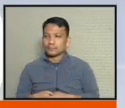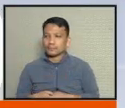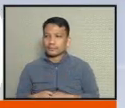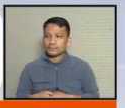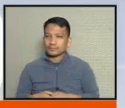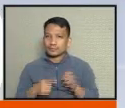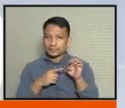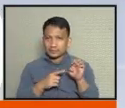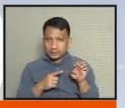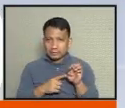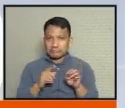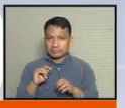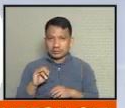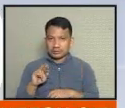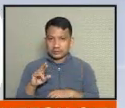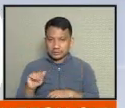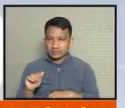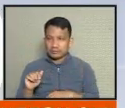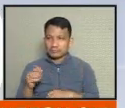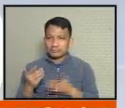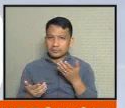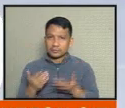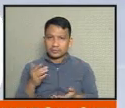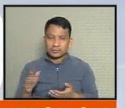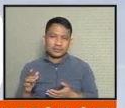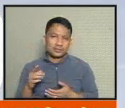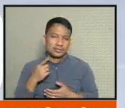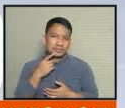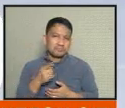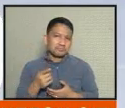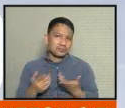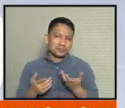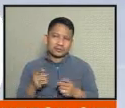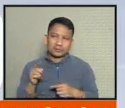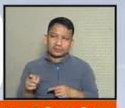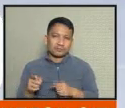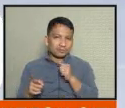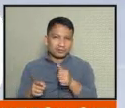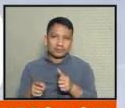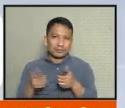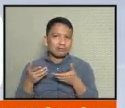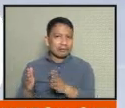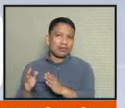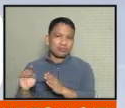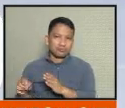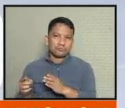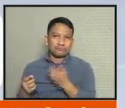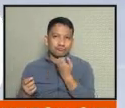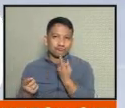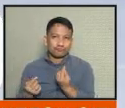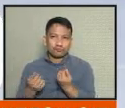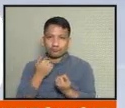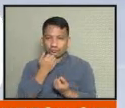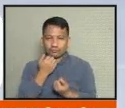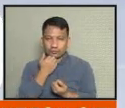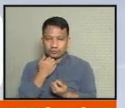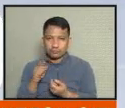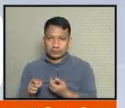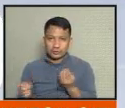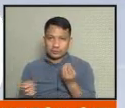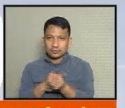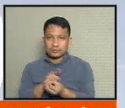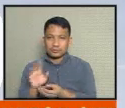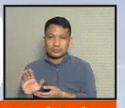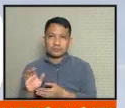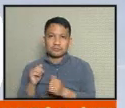Since extra-extra lang daw siya, I'm sure itong Del Monte Motors, hindi ko konsintin yung ginagawa niya. Pag hindi siya sinibak na Del Monte